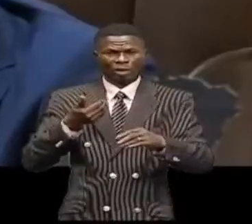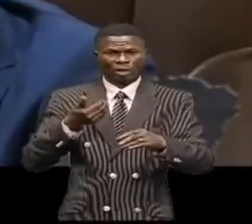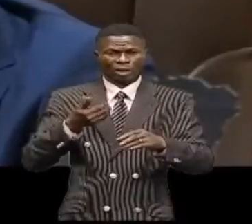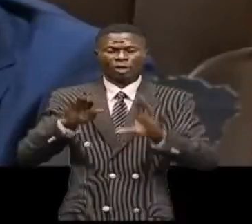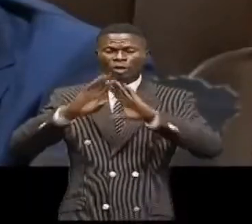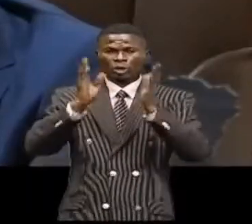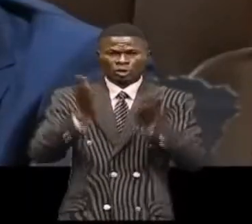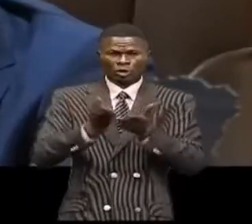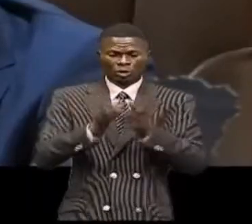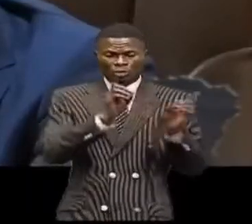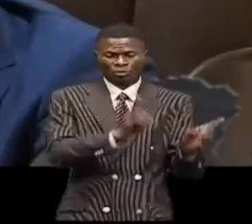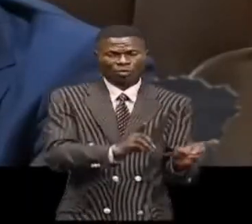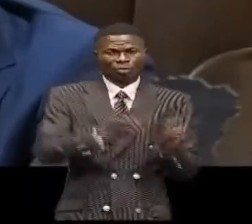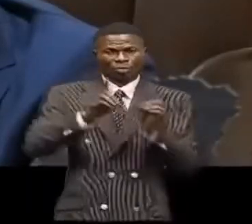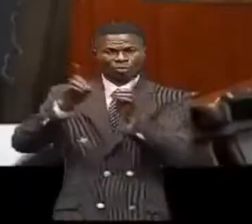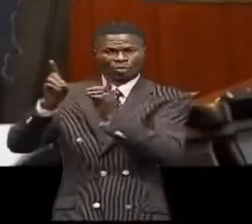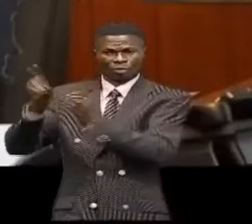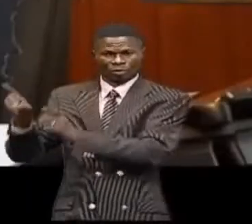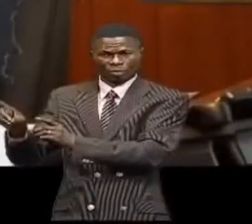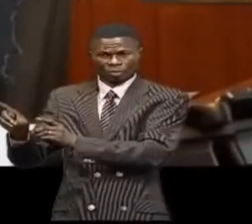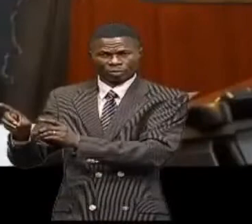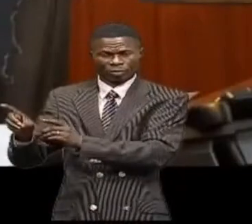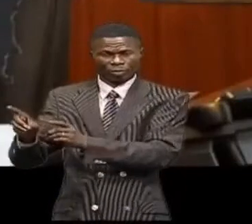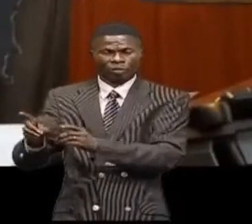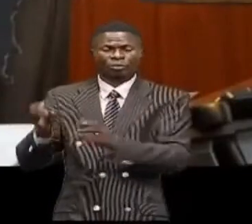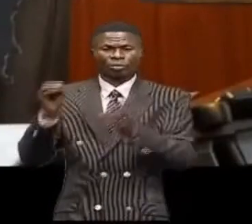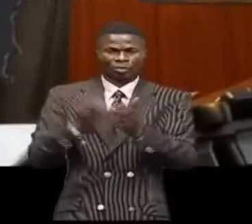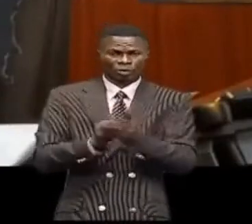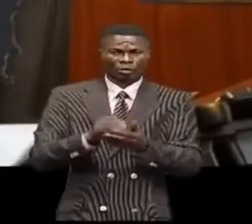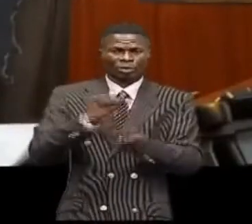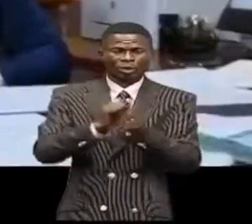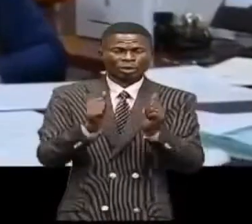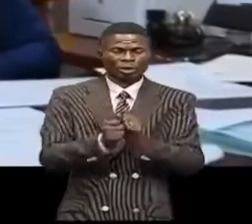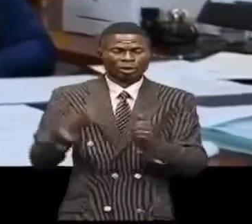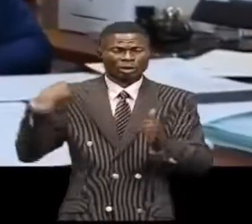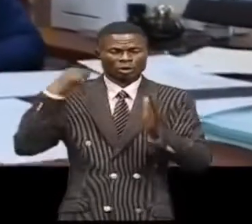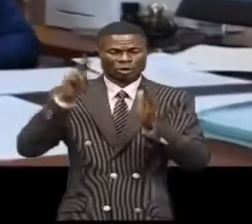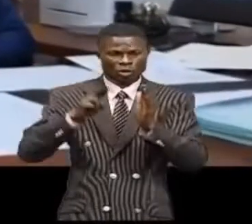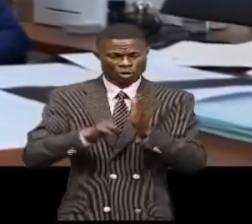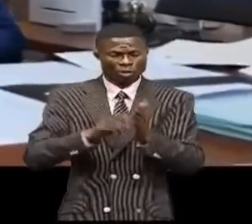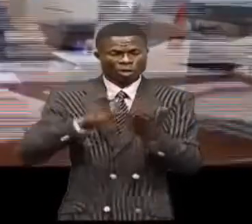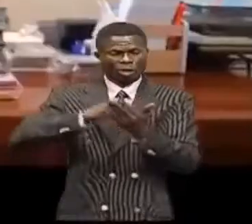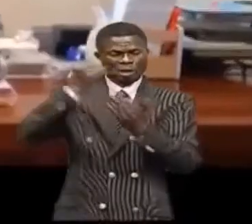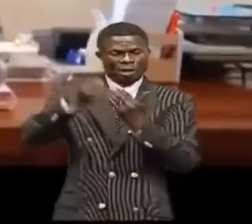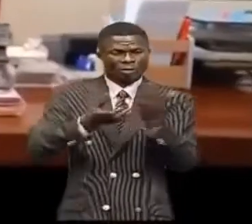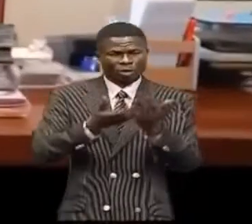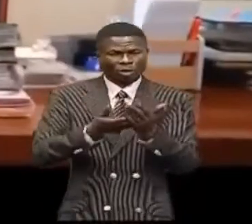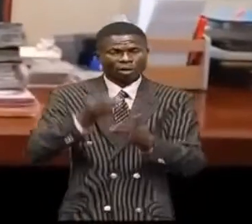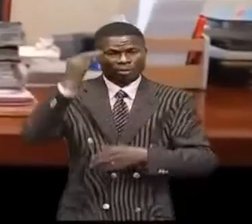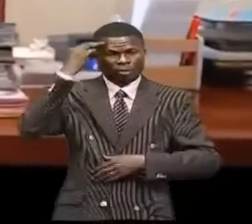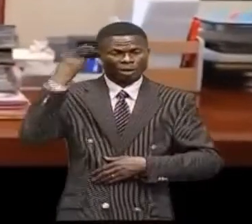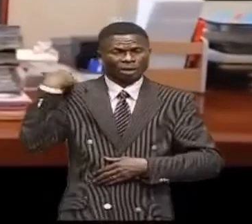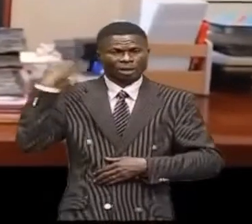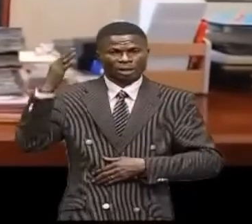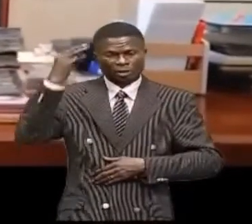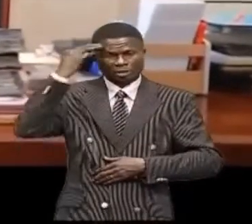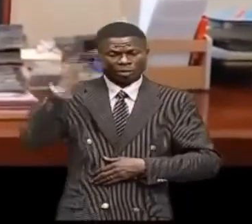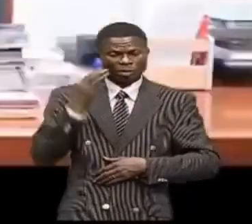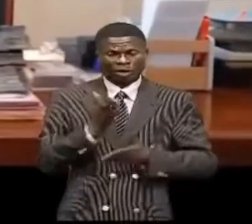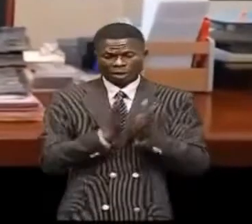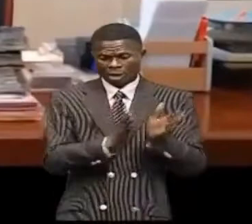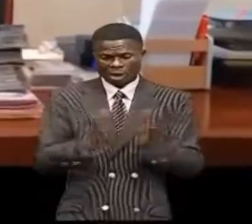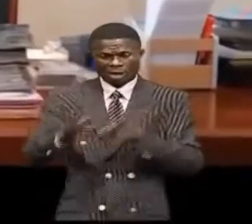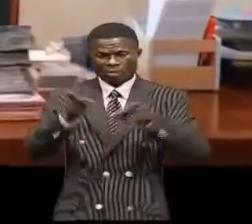toute forme de délocalisation. Outre les habilitations du gouvernement pour ce projet, le ministre d'État, ministre de l'Aménagement